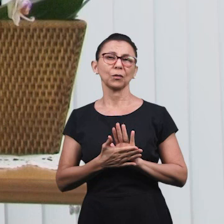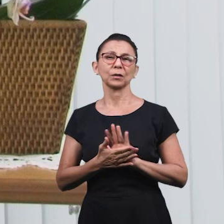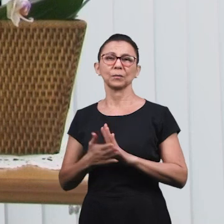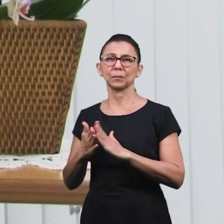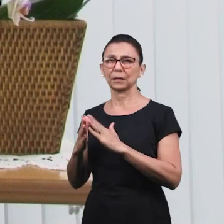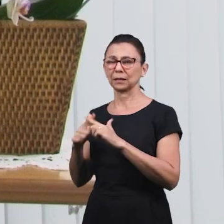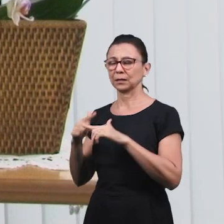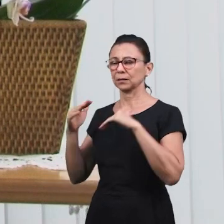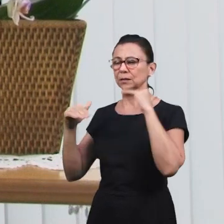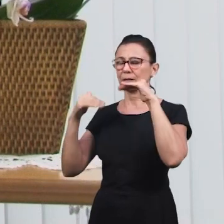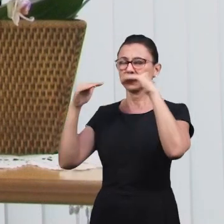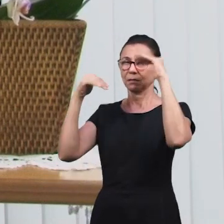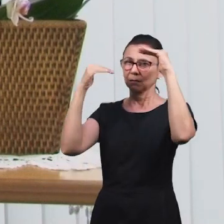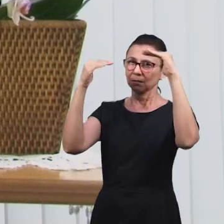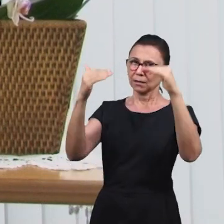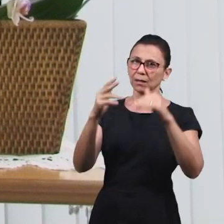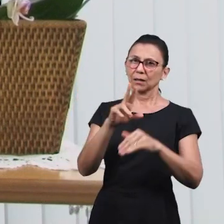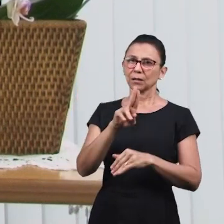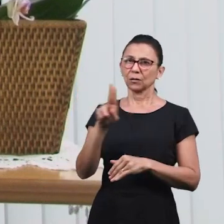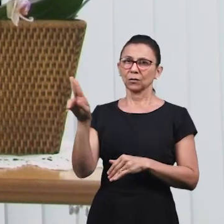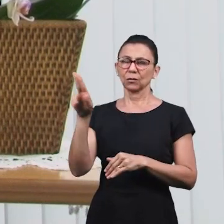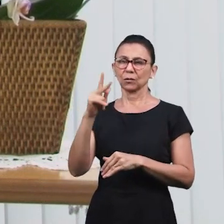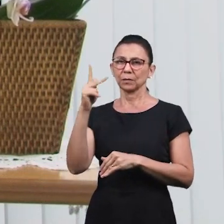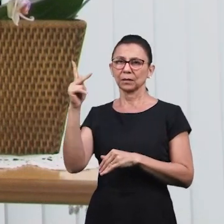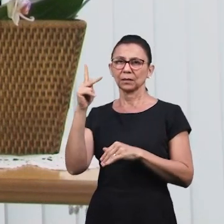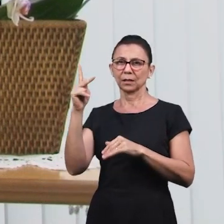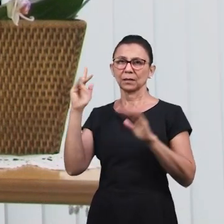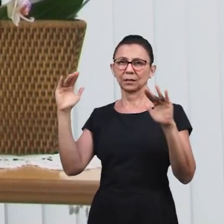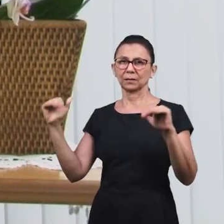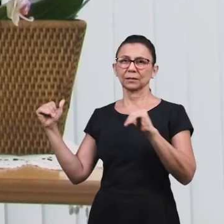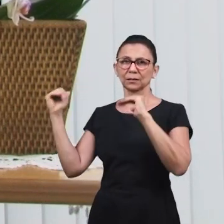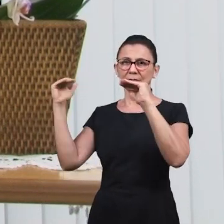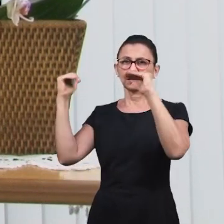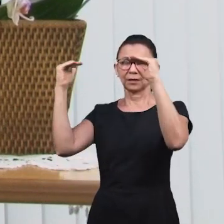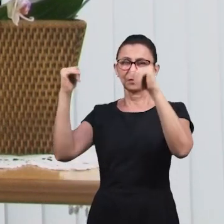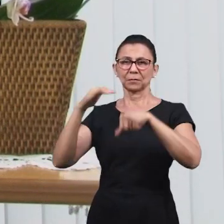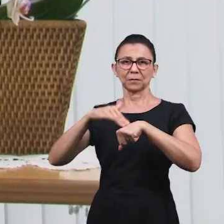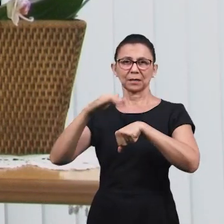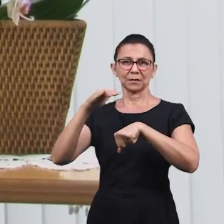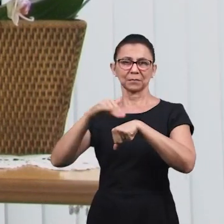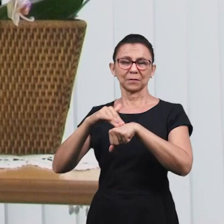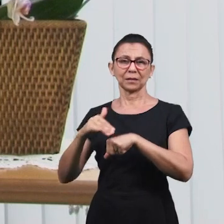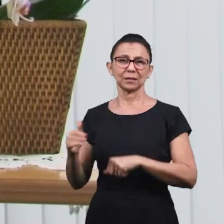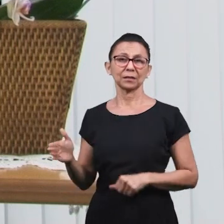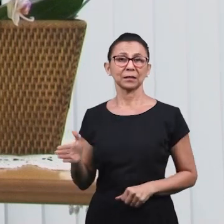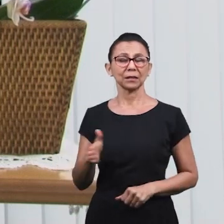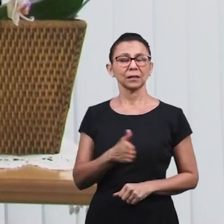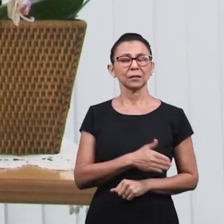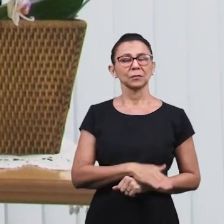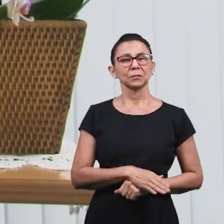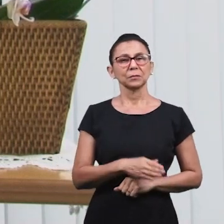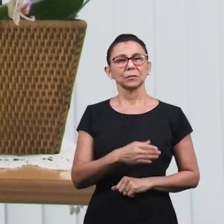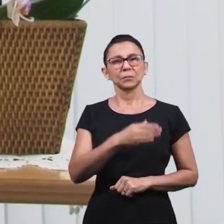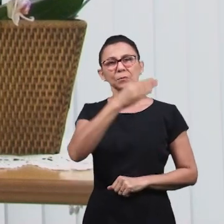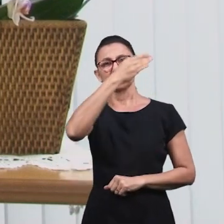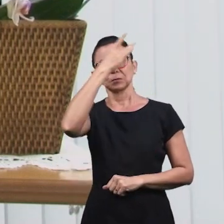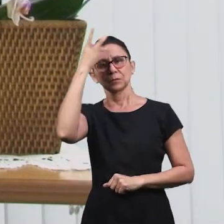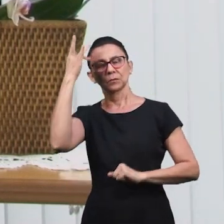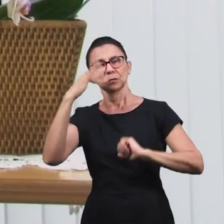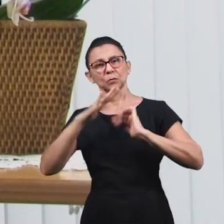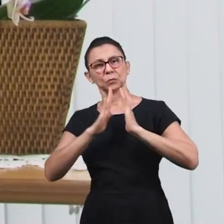pour l'édification de son Église, pour que le nom du Seigneur puisse être exalté. Nous allons avoir une parole de